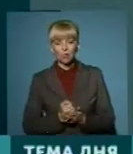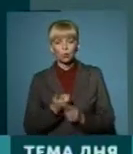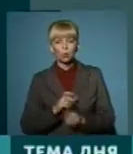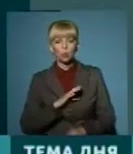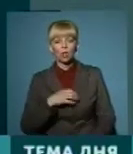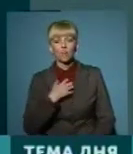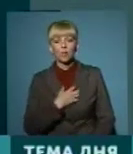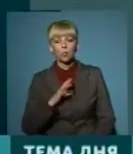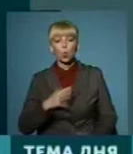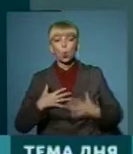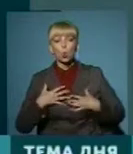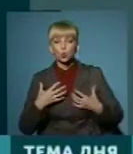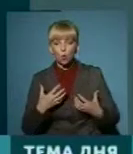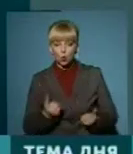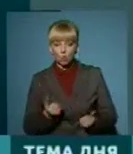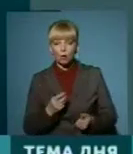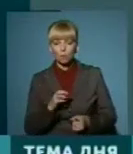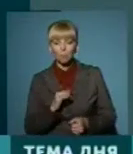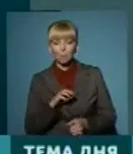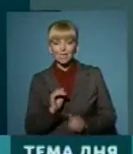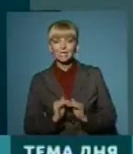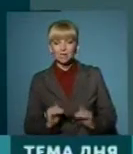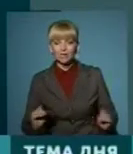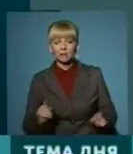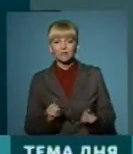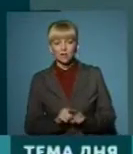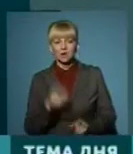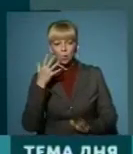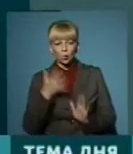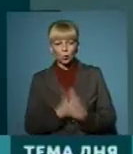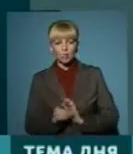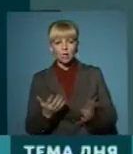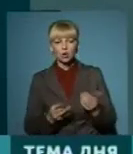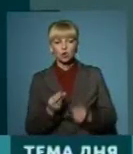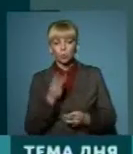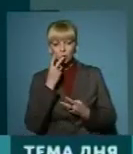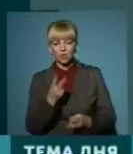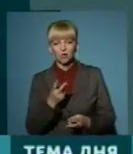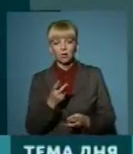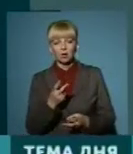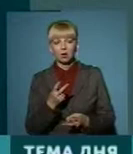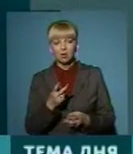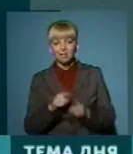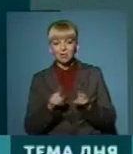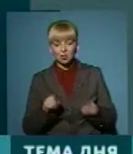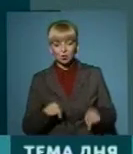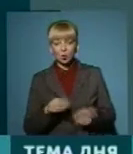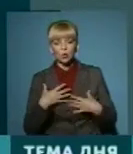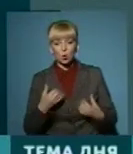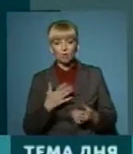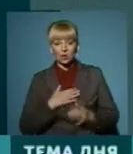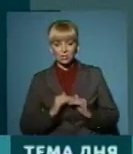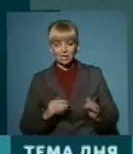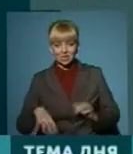важливо було оздоровлення, яке було хоча б для дітей. Тому що все-таки ви розумієте, якщо подивитись на листок здоров'я в нашій школі для